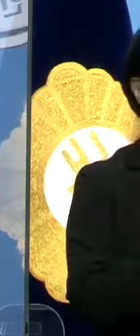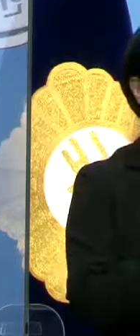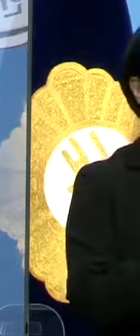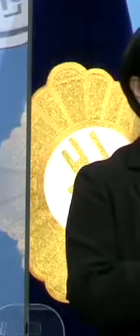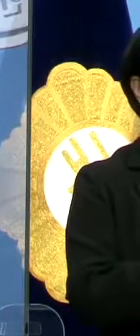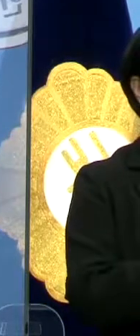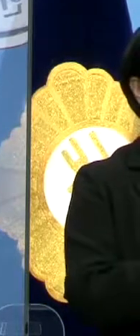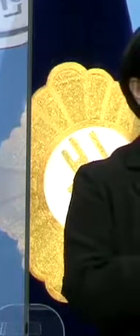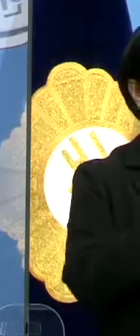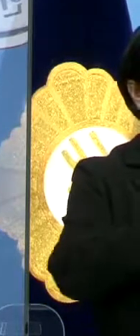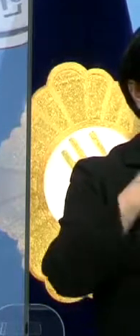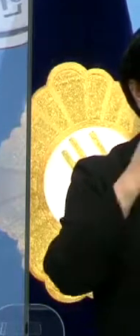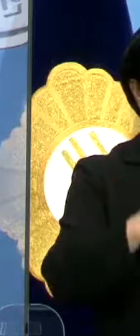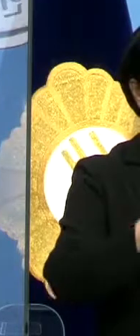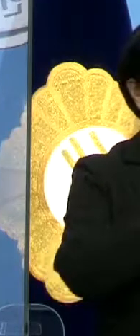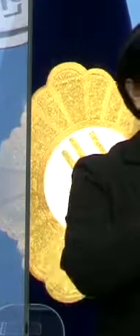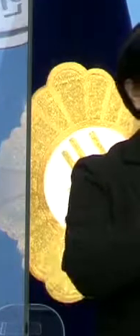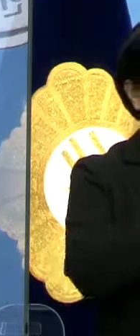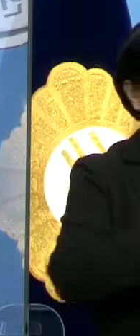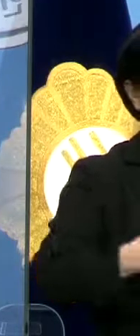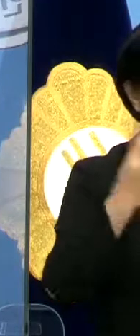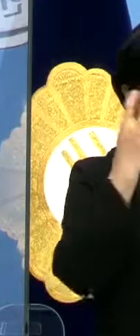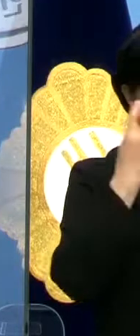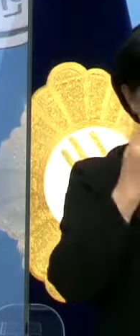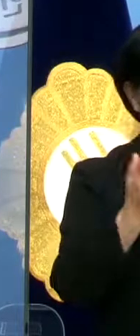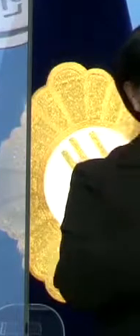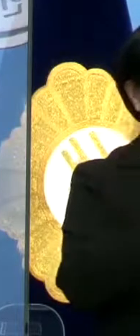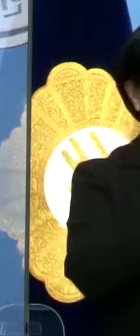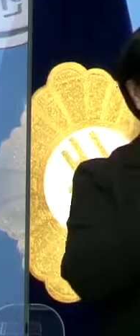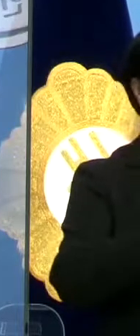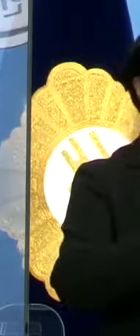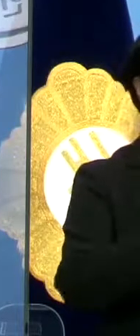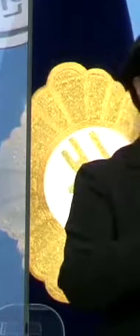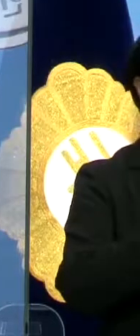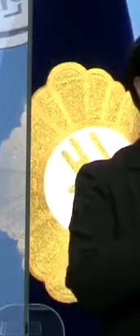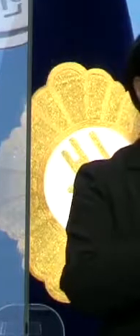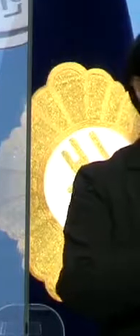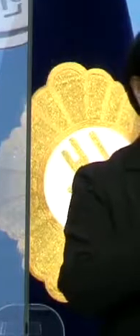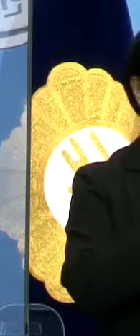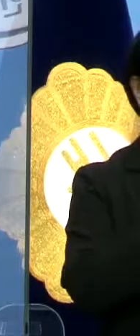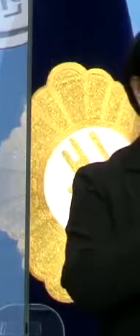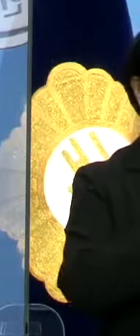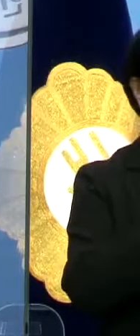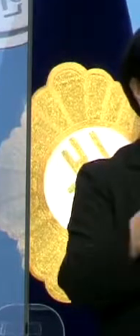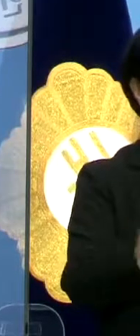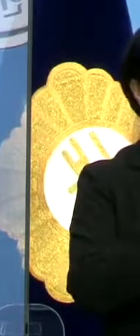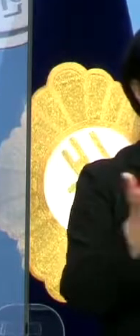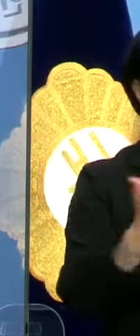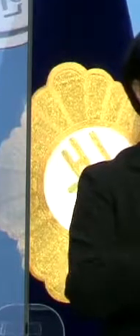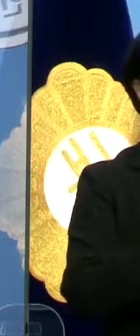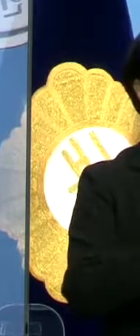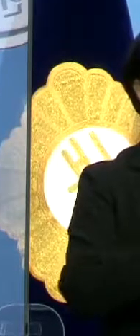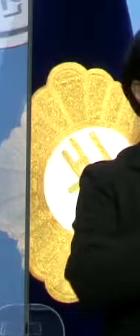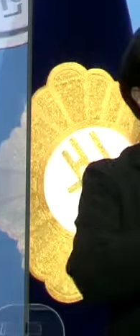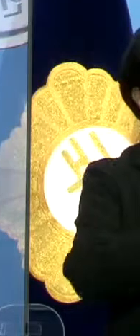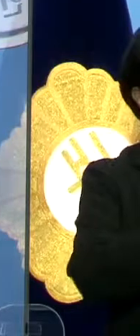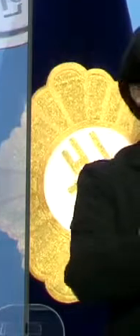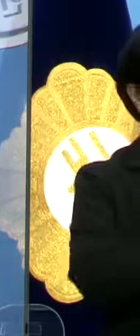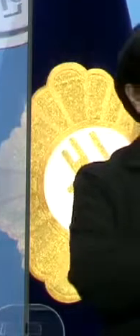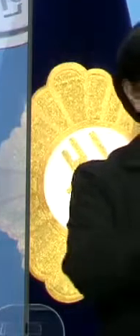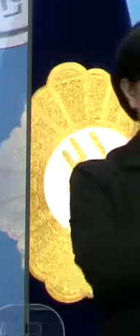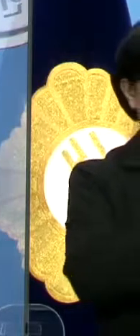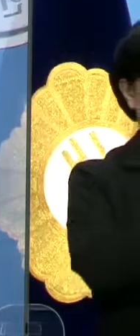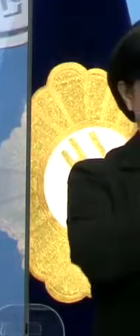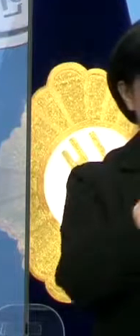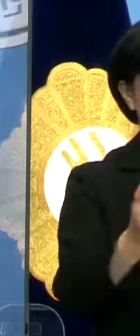9위에 는 구청장을 감시 해야 되는데 9 위원들은 그 업무추진 b 사용이나 여러가지 특권 남용 등을 하고 있구요